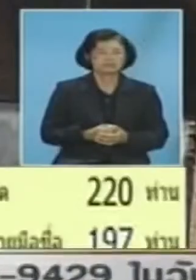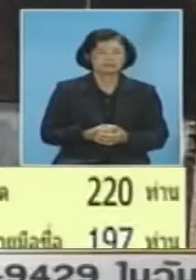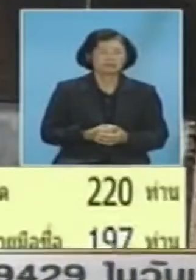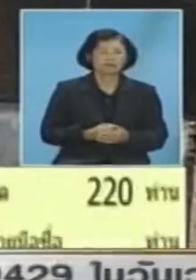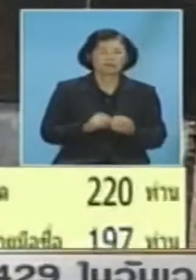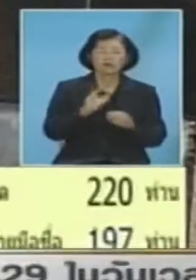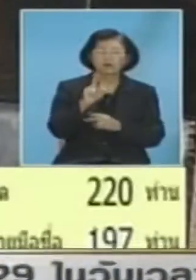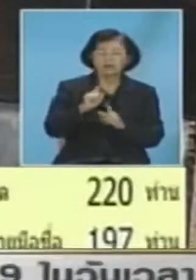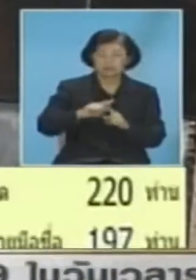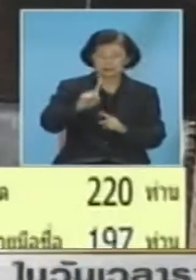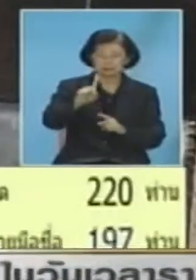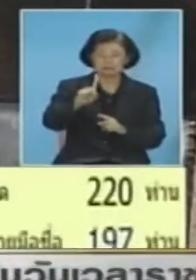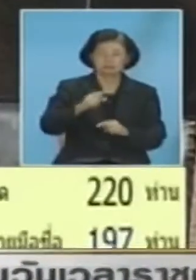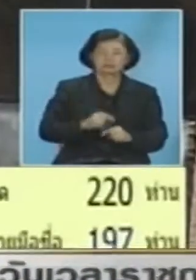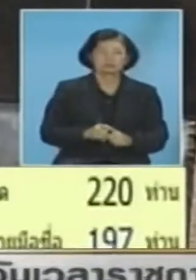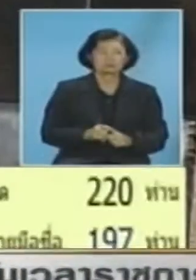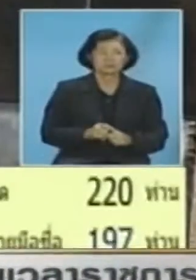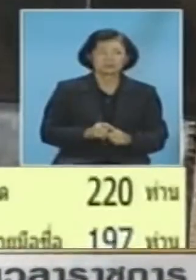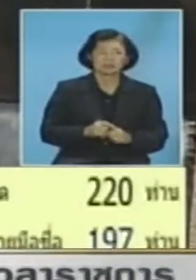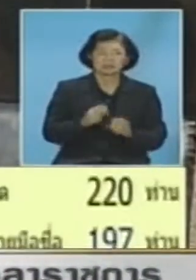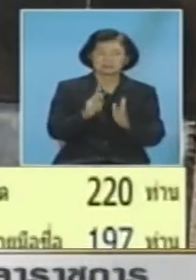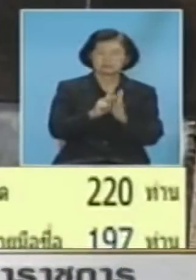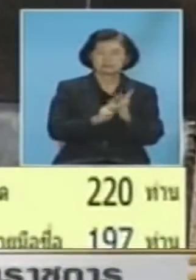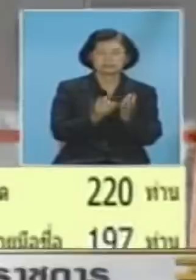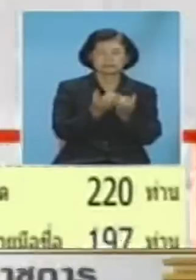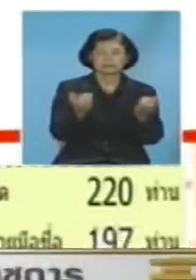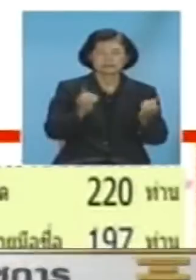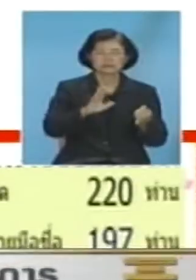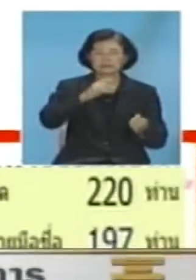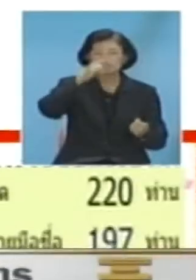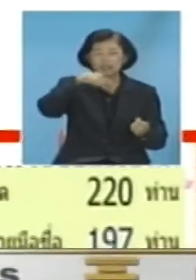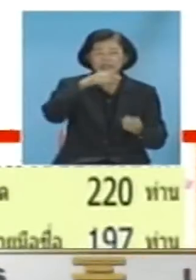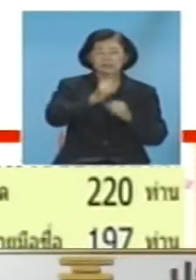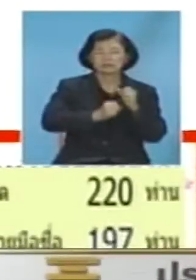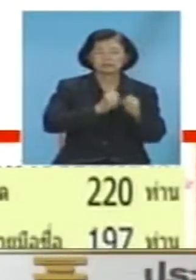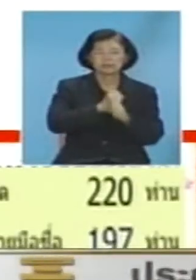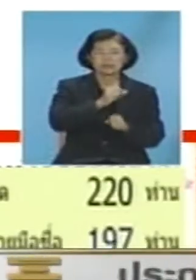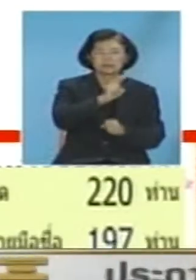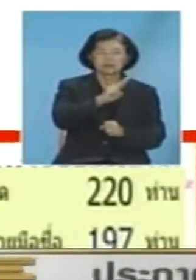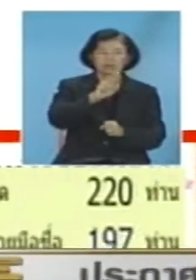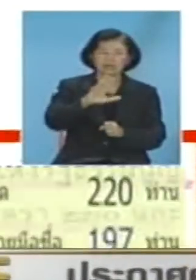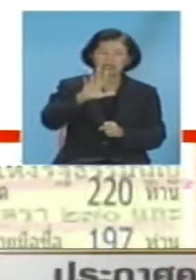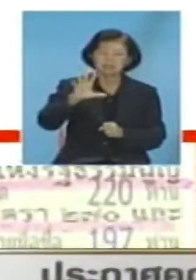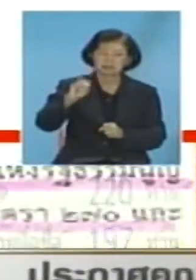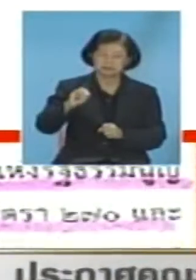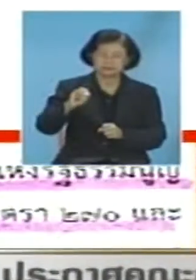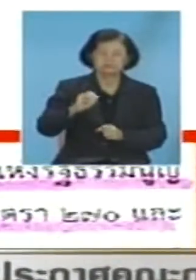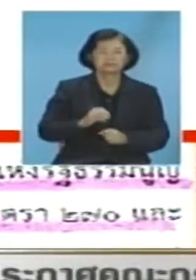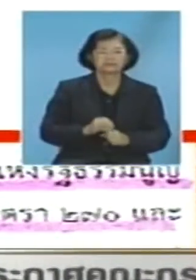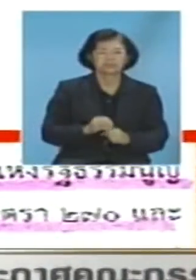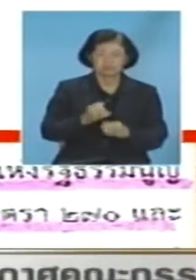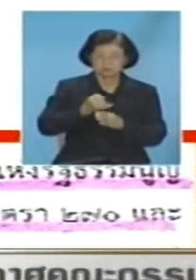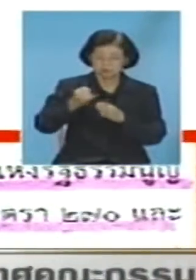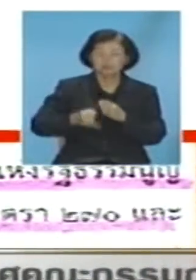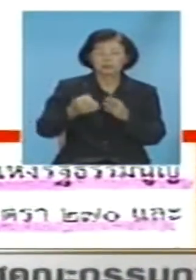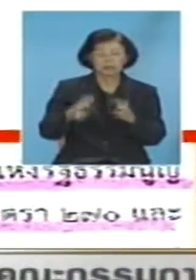ข้อแรกนะคะรัฐธรรมนูญแห่งราชอาณาจักรไทยพุทธศักราช2550สิ้นสุด